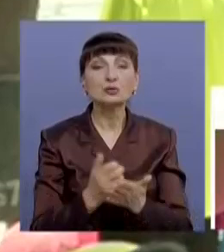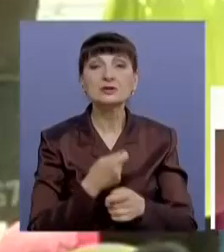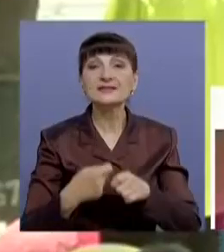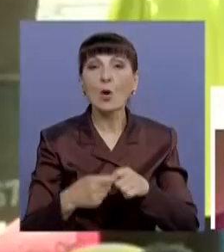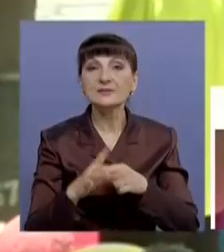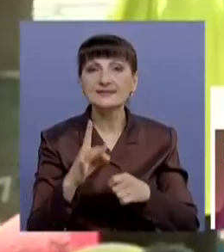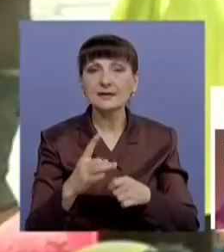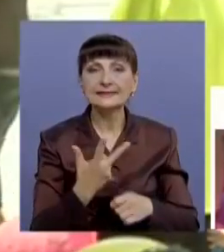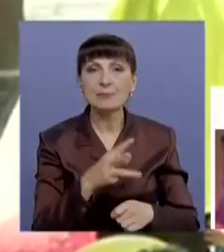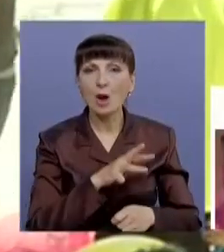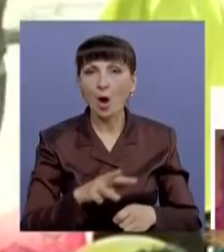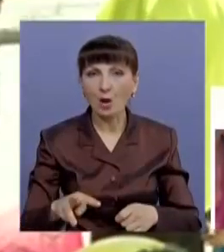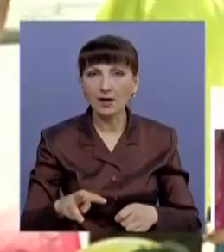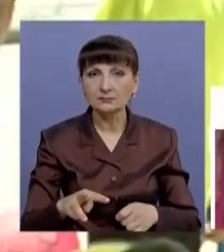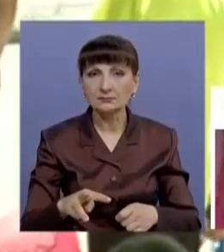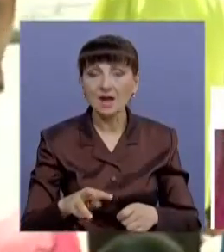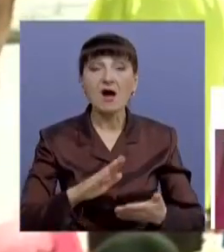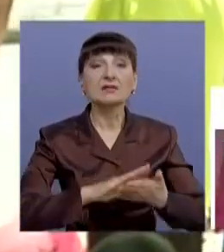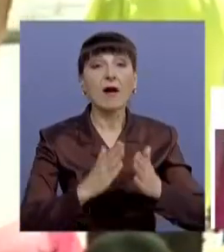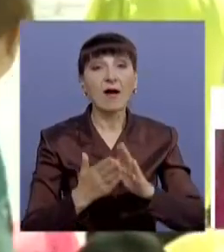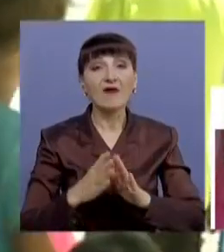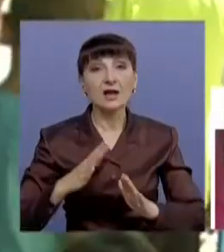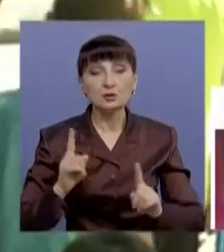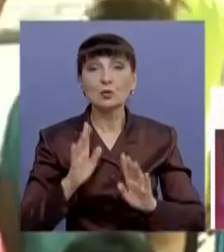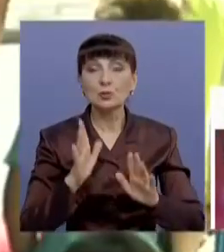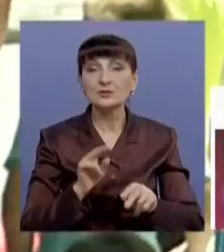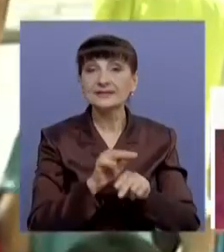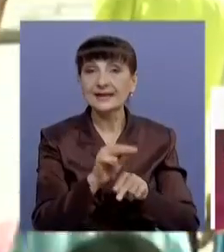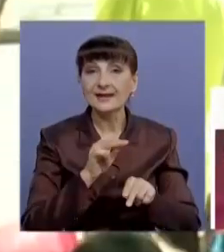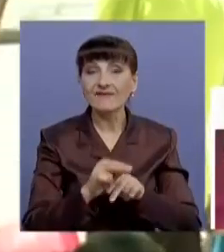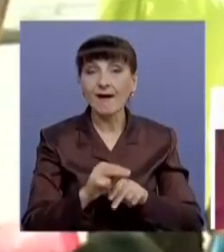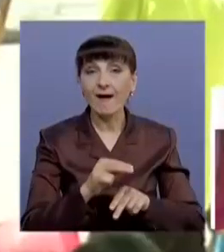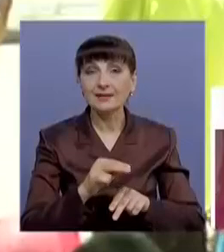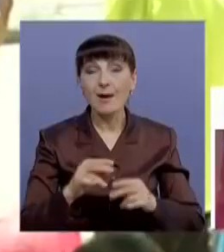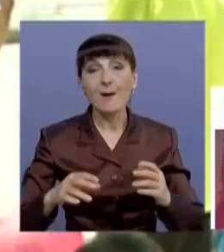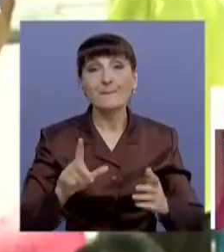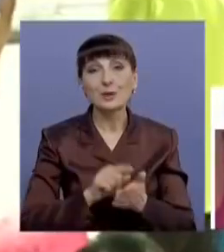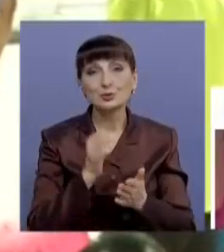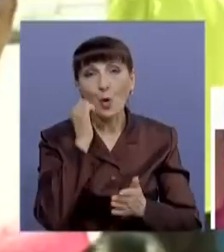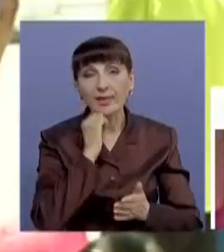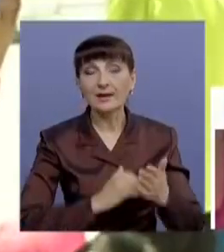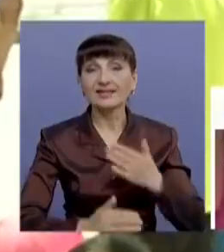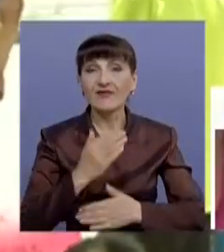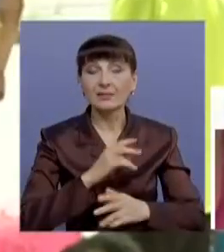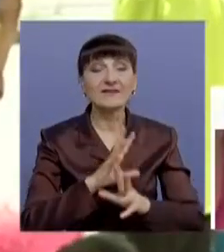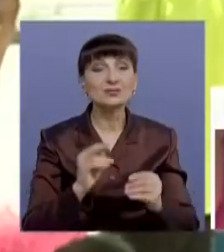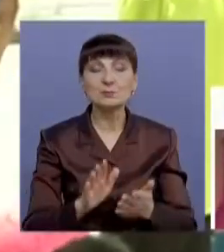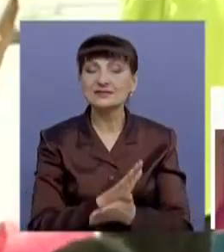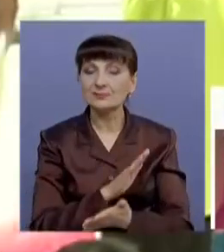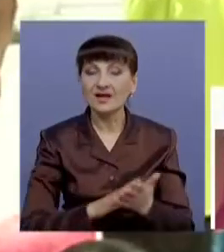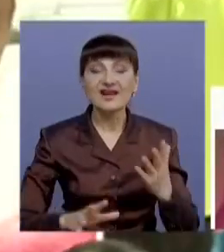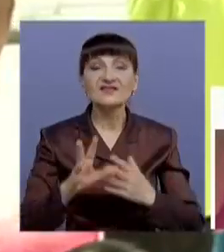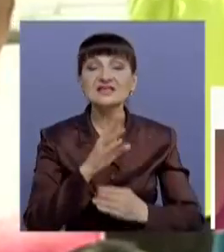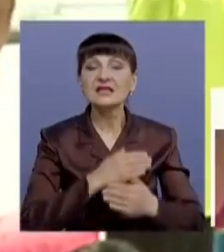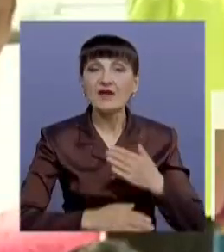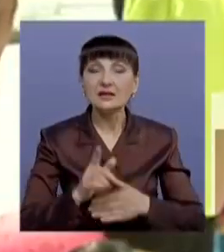виде 3 миллионов. Договорились, что будем тренировать пенсионеров, инвалидов. Это все бесплатно. Все пенсионеры и